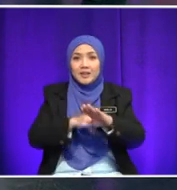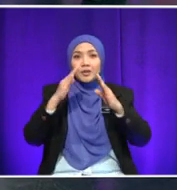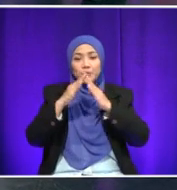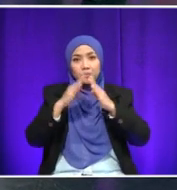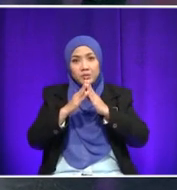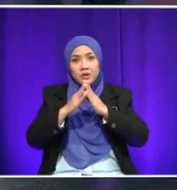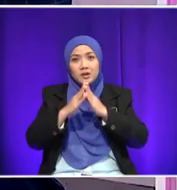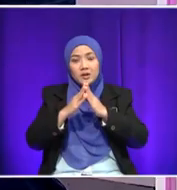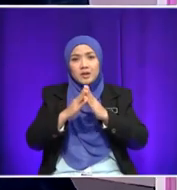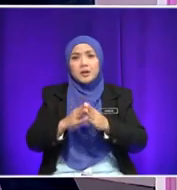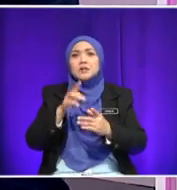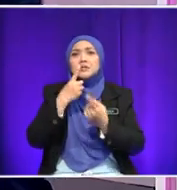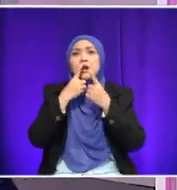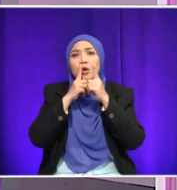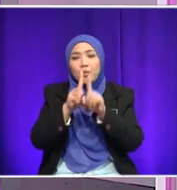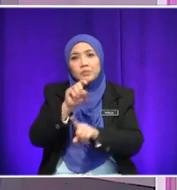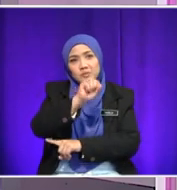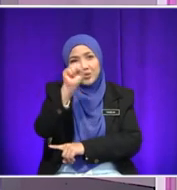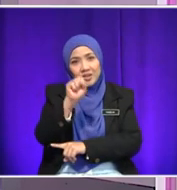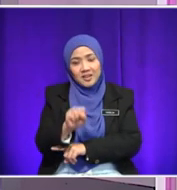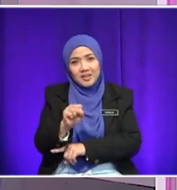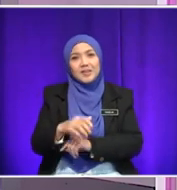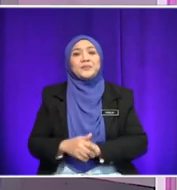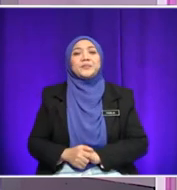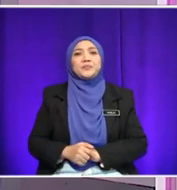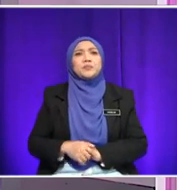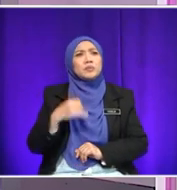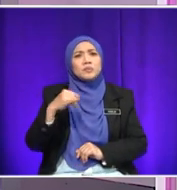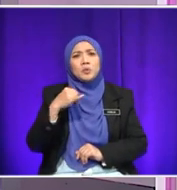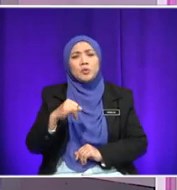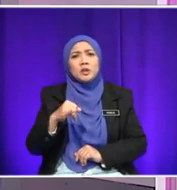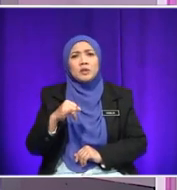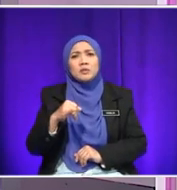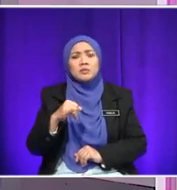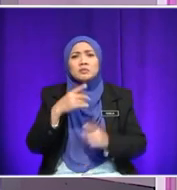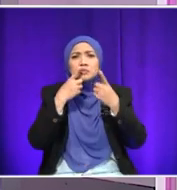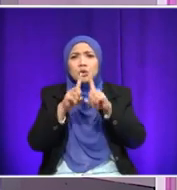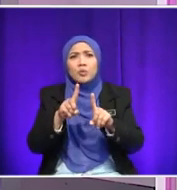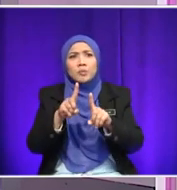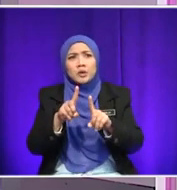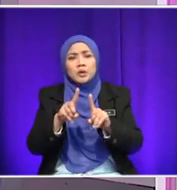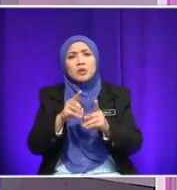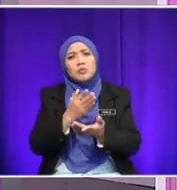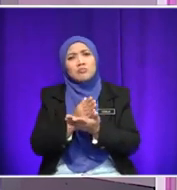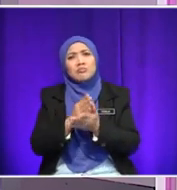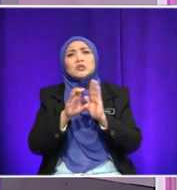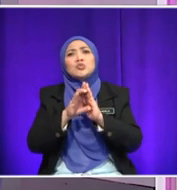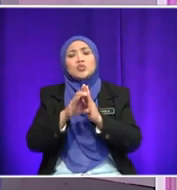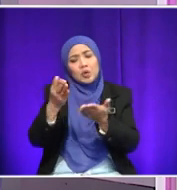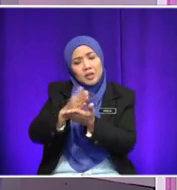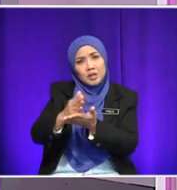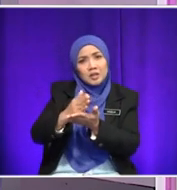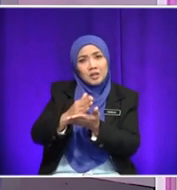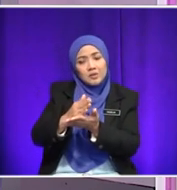benda ini tersilap contoh pertama kita menyucuk contoh di tengah macam mana kita muncul kalau tidak span Nah jadi